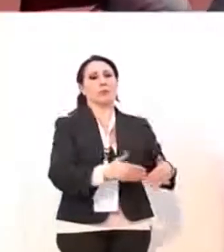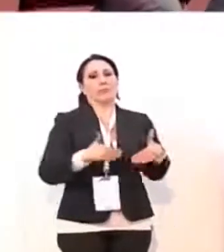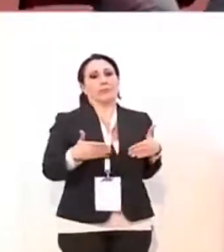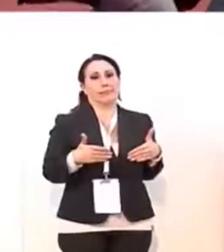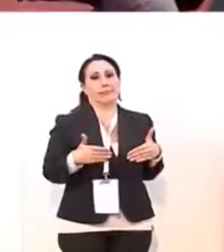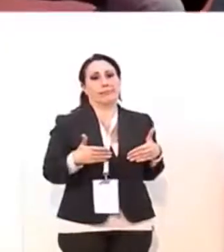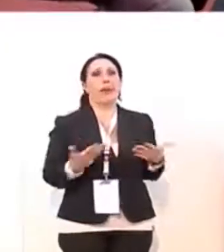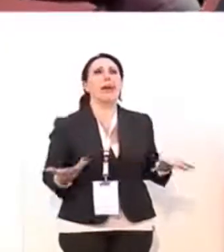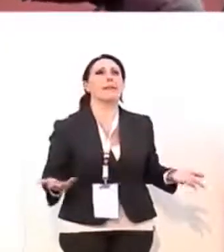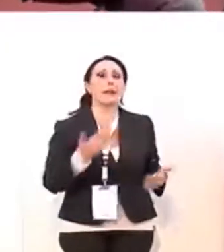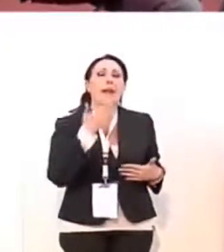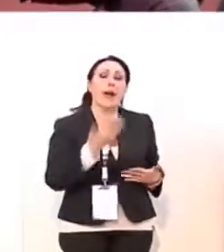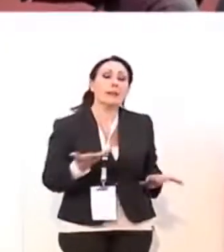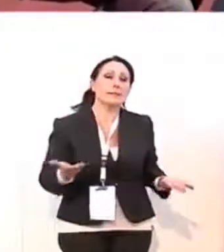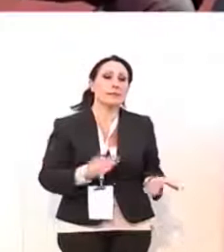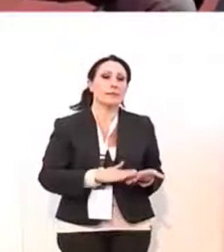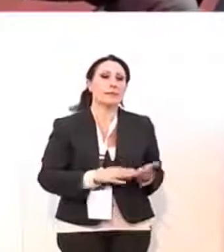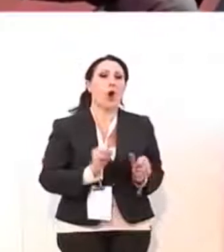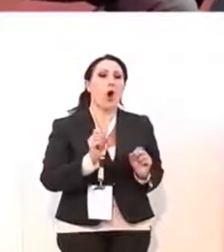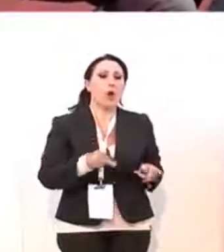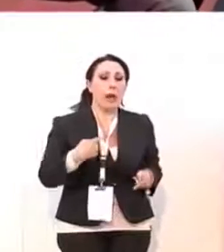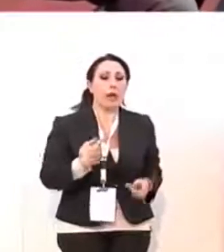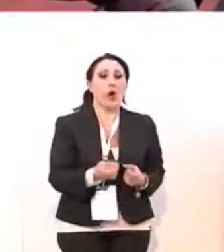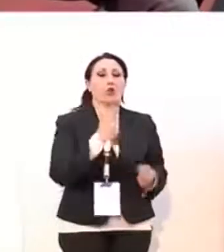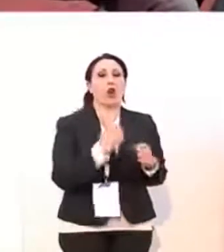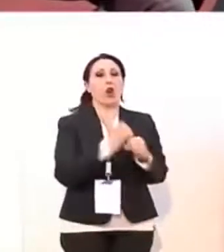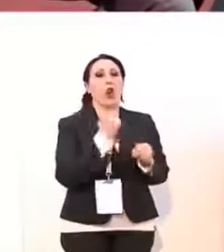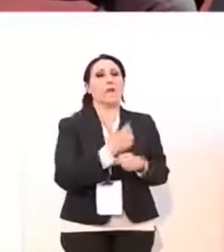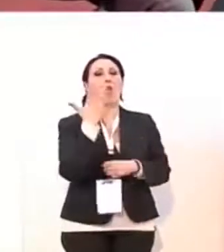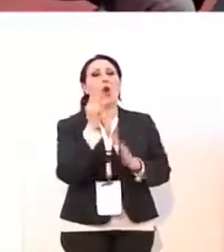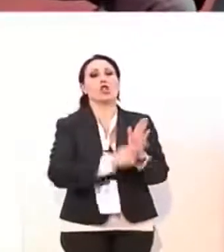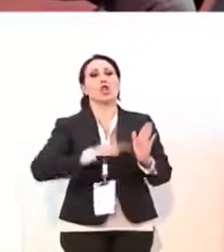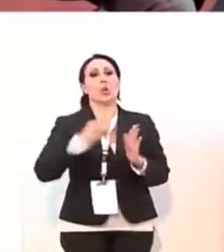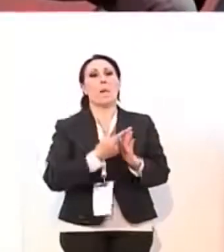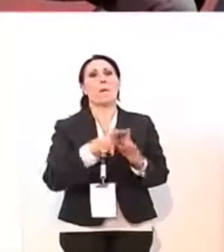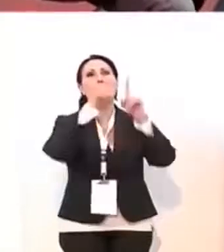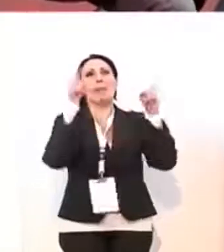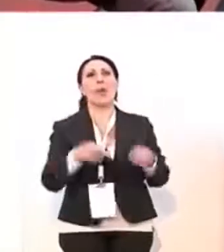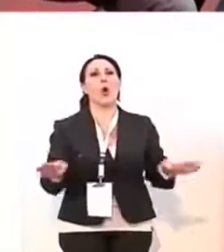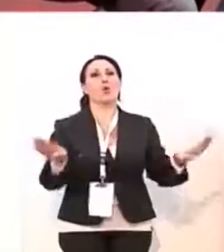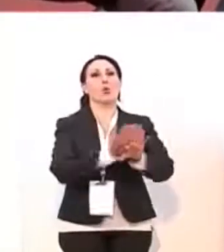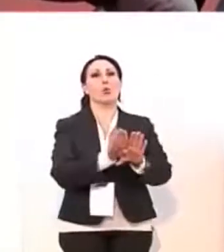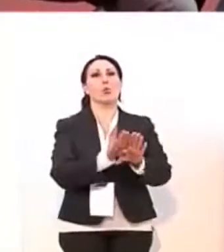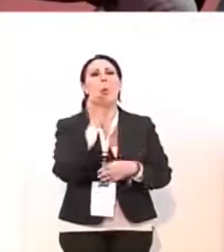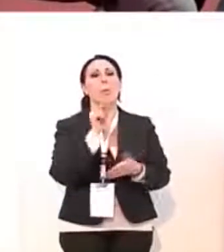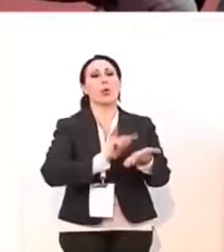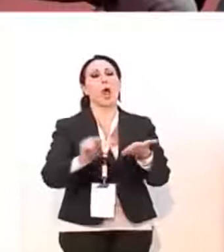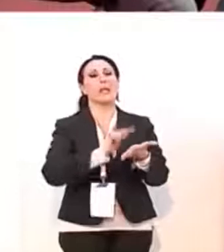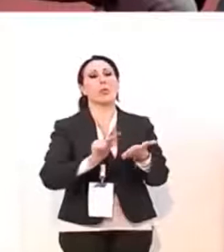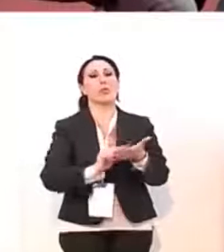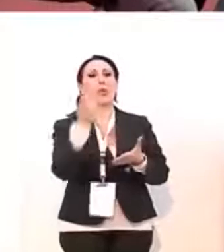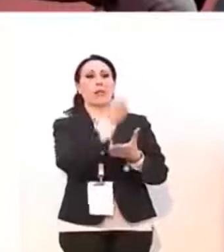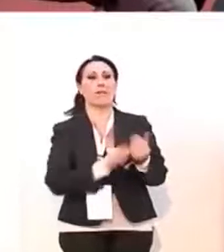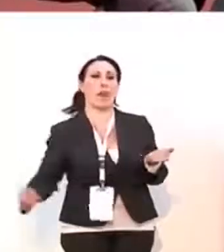Quella ti ringrazia e dice: bene, io se torno dopo 5 mesi la mia bottega artigiana è chiusa e il mio studio professionale non ha più